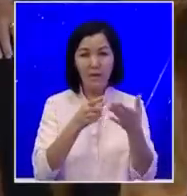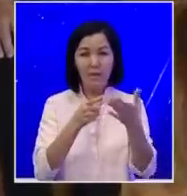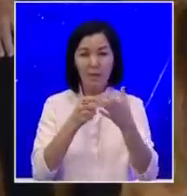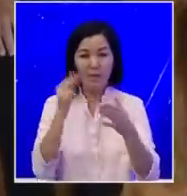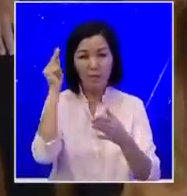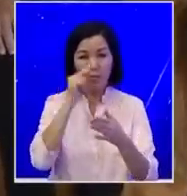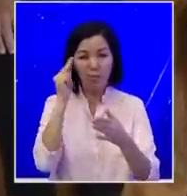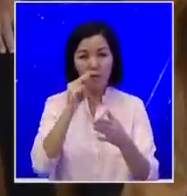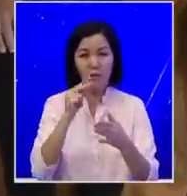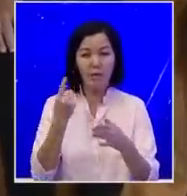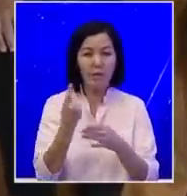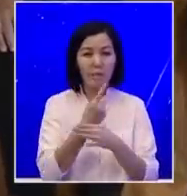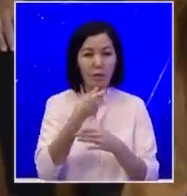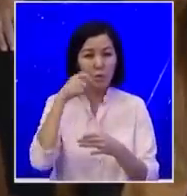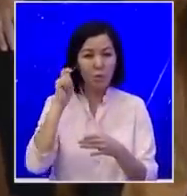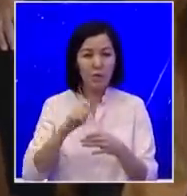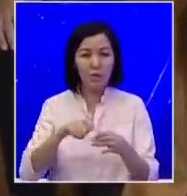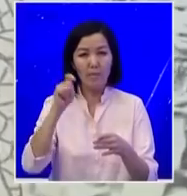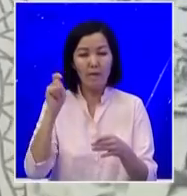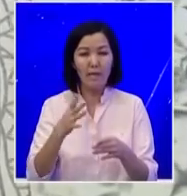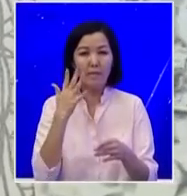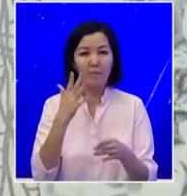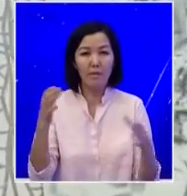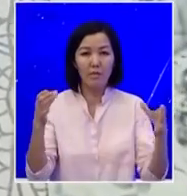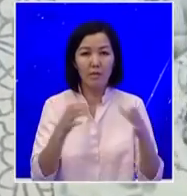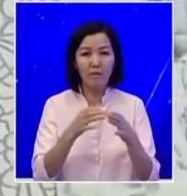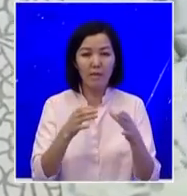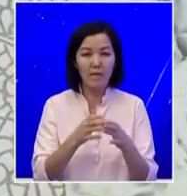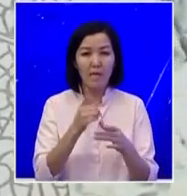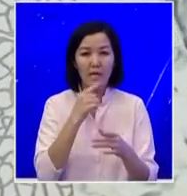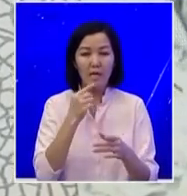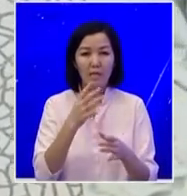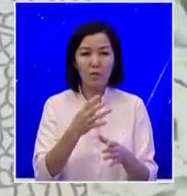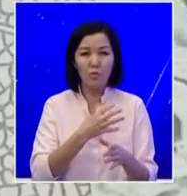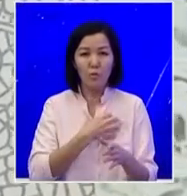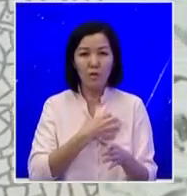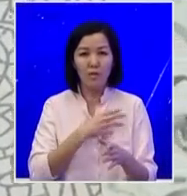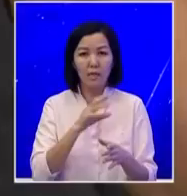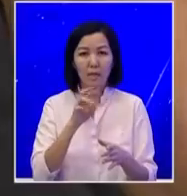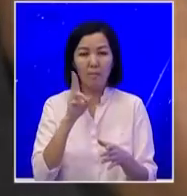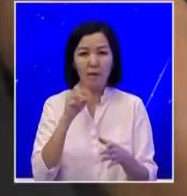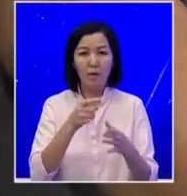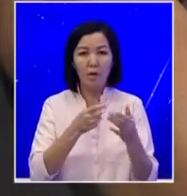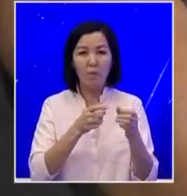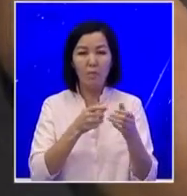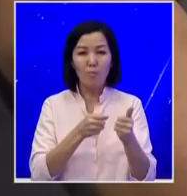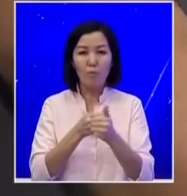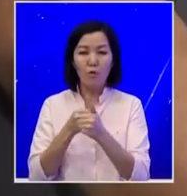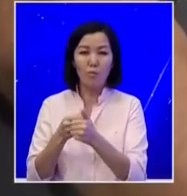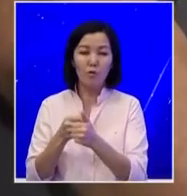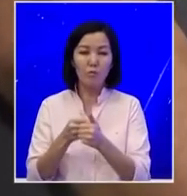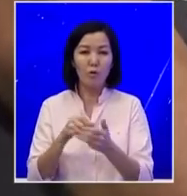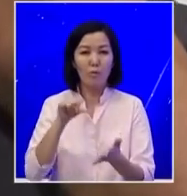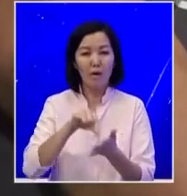өтеді. Бірінші Украин майданында 5-ші гвардиялық кавалеристік қызылту орденді Таман полкіне пулеметші болып